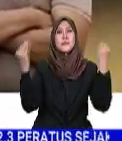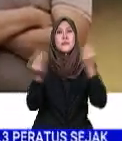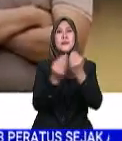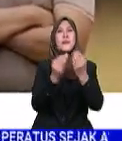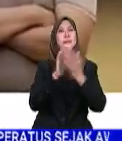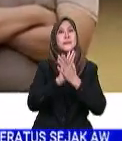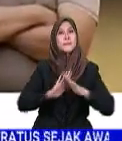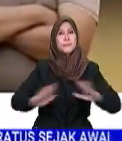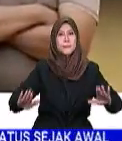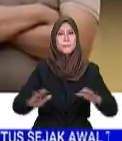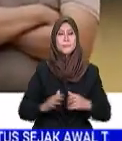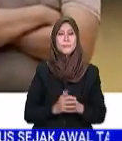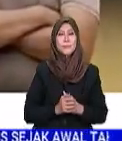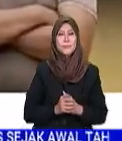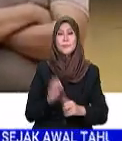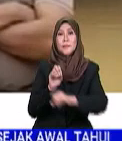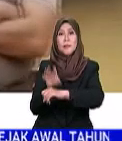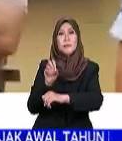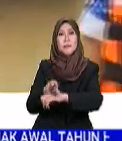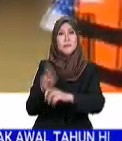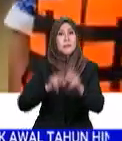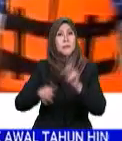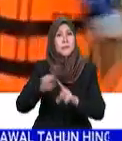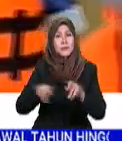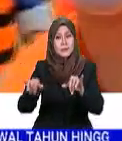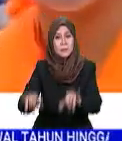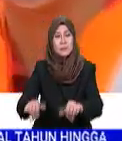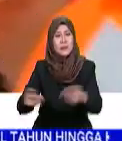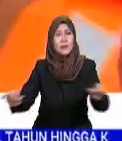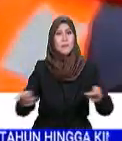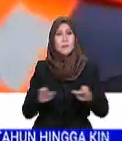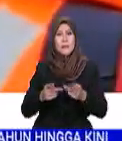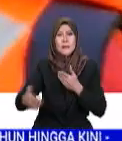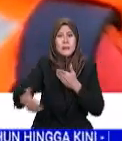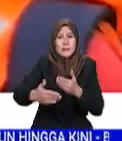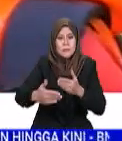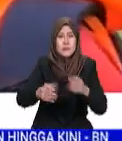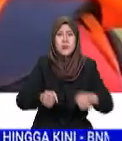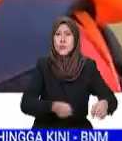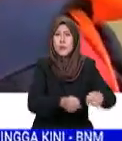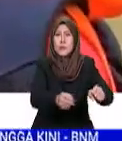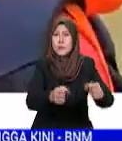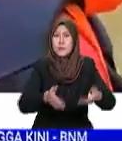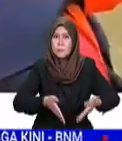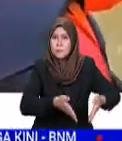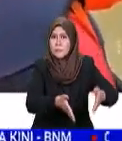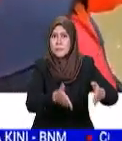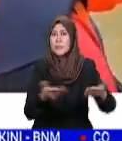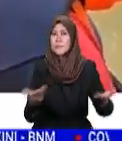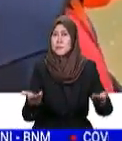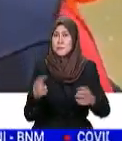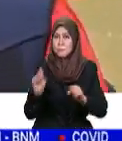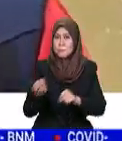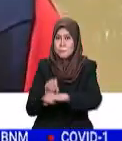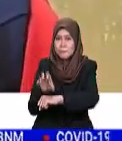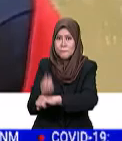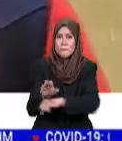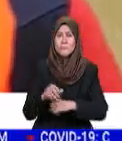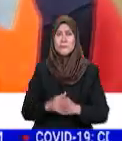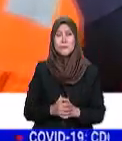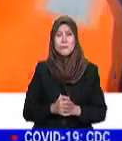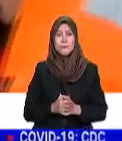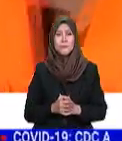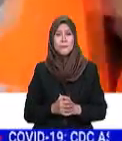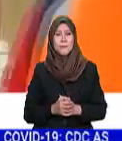terjamin. Jadi nasihat tuan kepada penduduk khususnya tinggal di kawasan berdekatan dengan sungai mengenai keadaan cuaca ini?